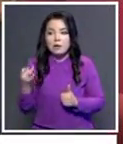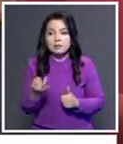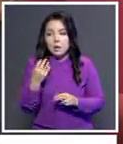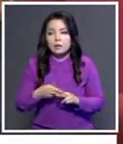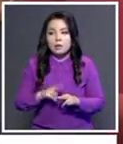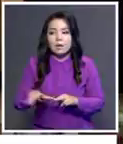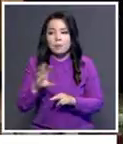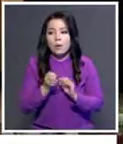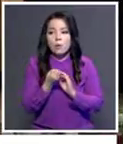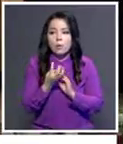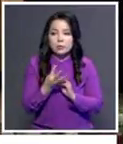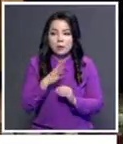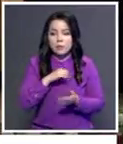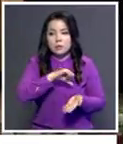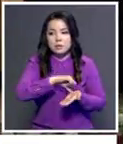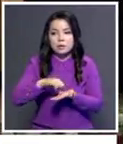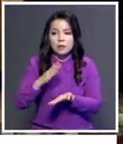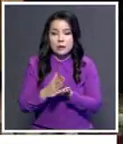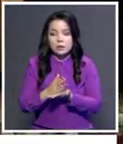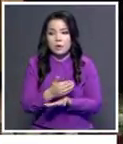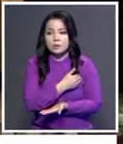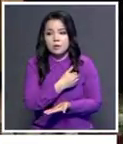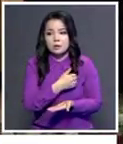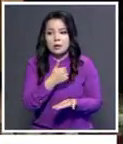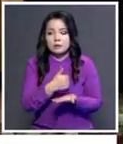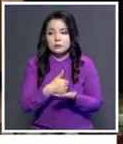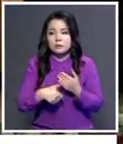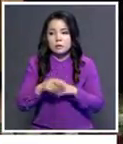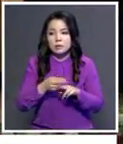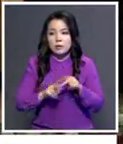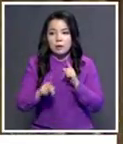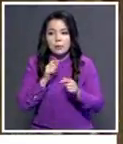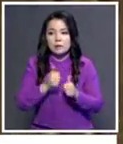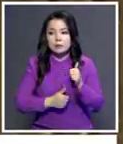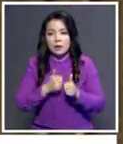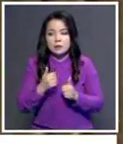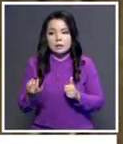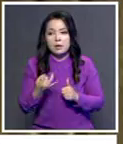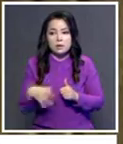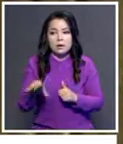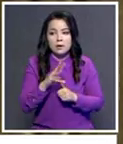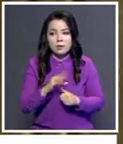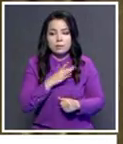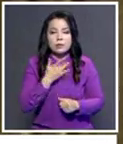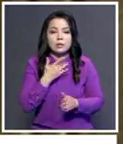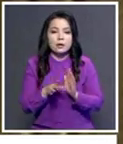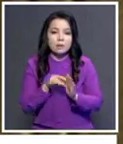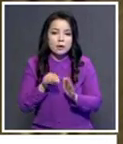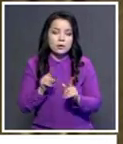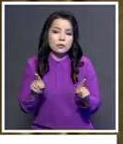қосқанда барлығы 14 жүлдегі үміткер өнерлерін ортаға салып бағуда. Байқау шарты бойынша қатысушылар халық әндері мен